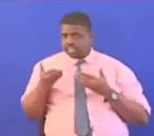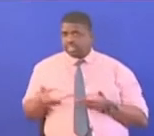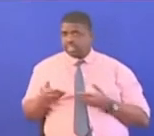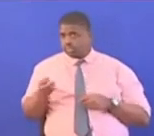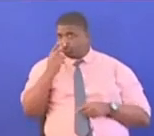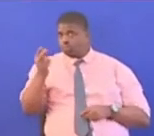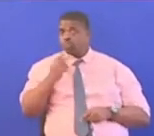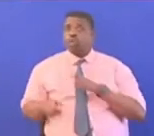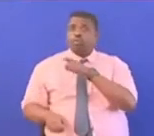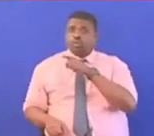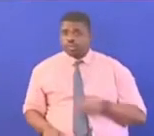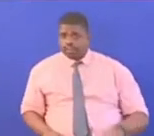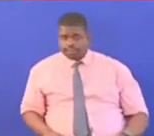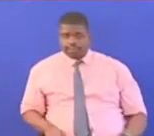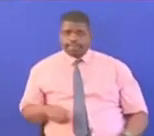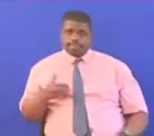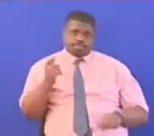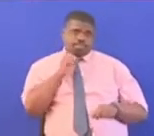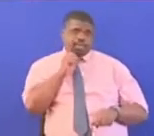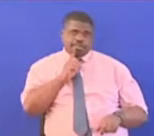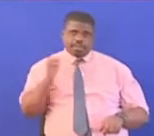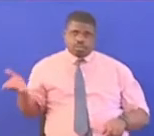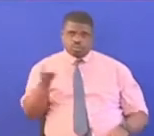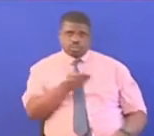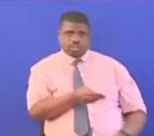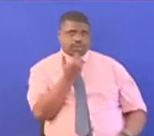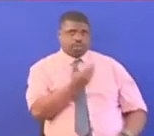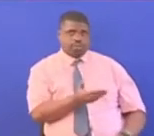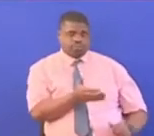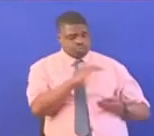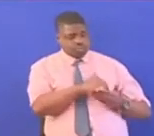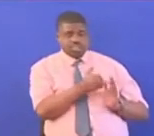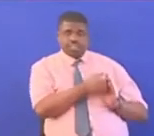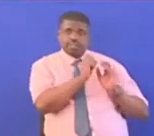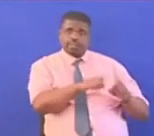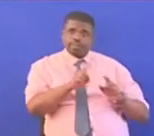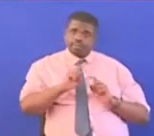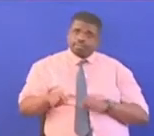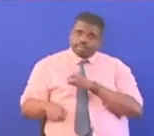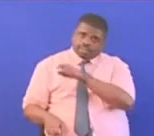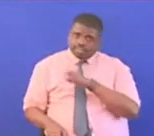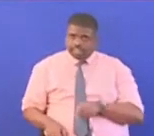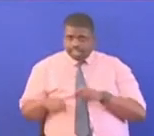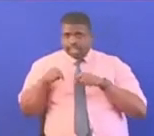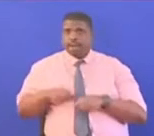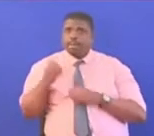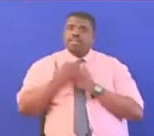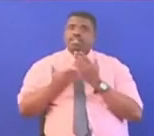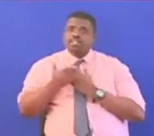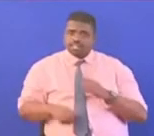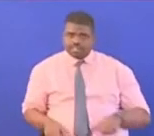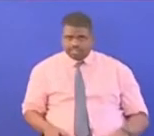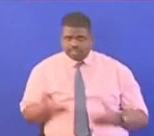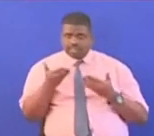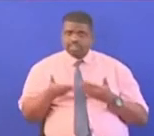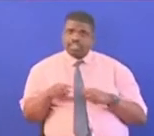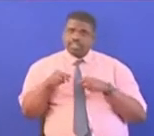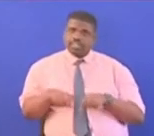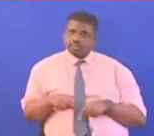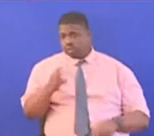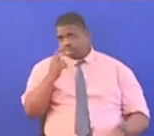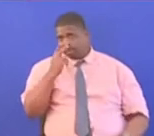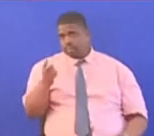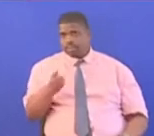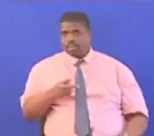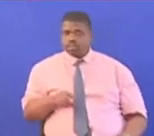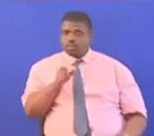kwamba sasa baada ya mama kuleta unafuu kwenye sekta mbalimbali za uzalishaji hapa nchini, sasa leo ameangazia